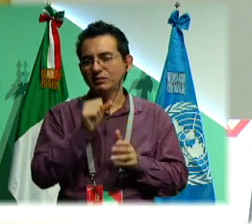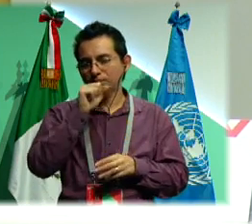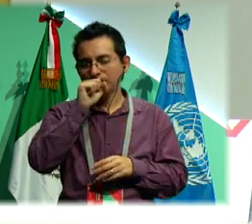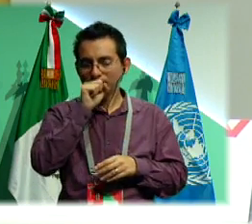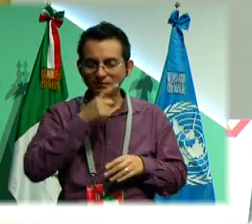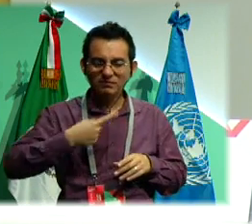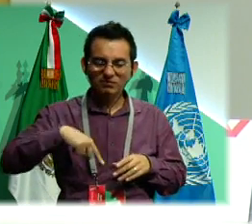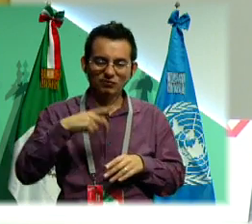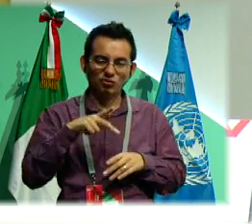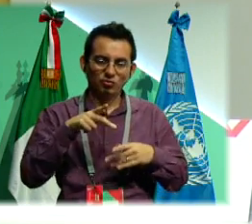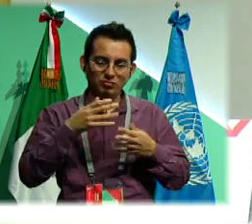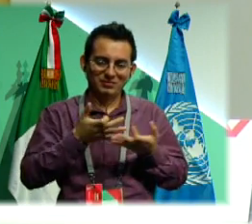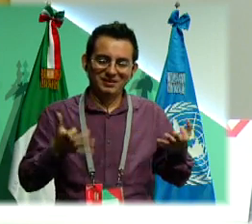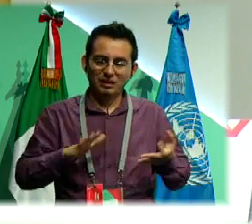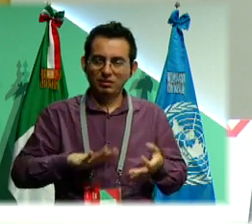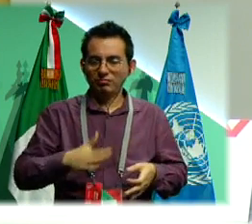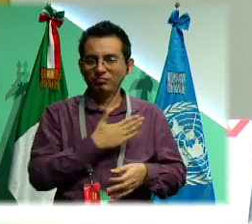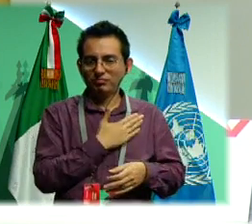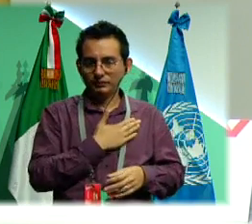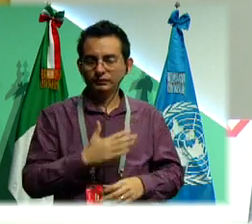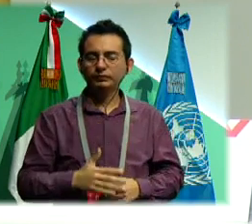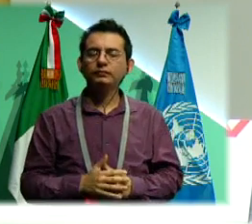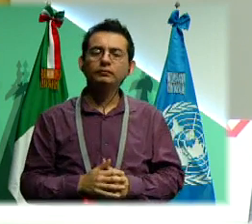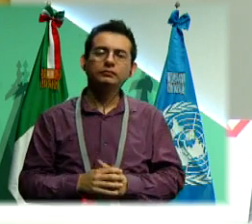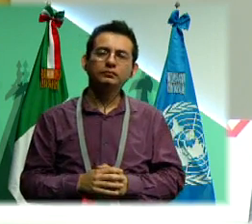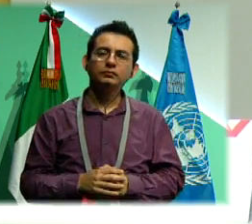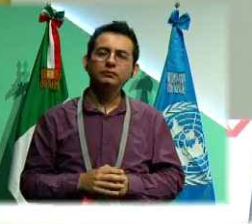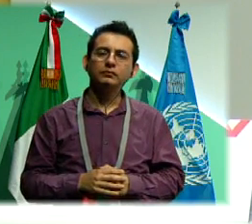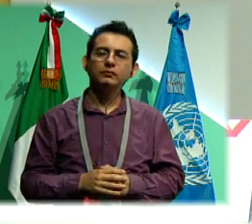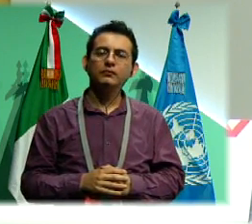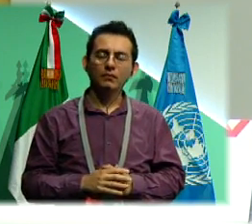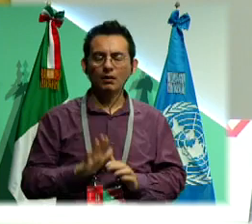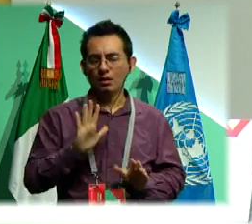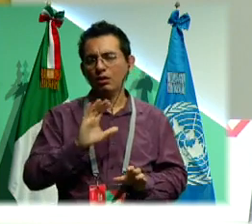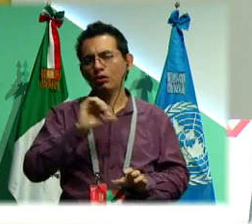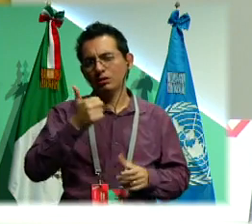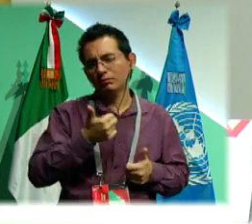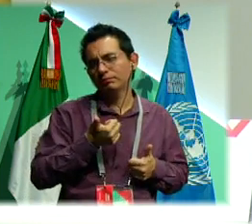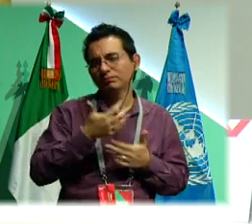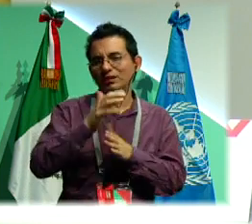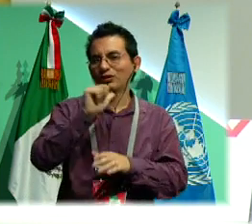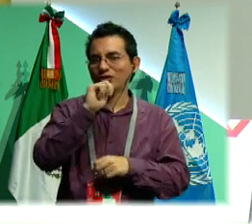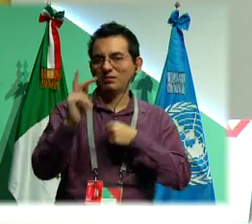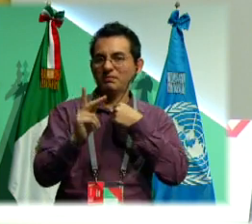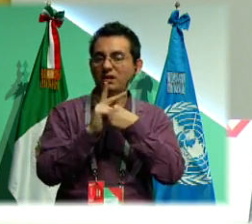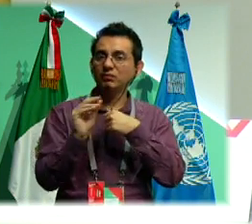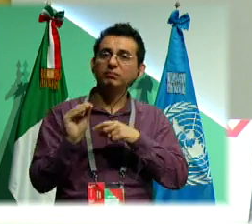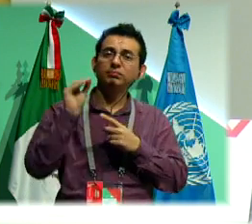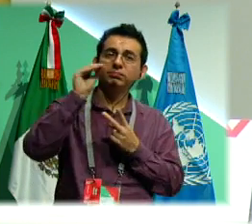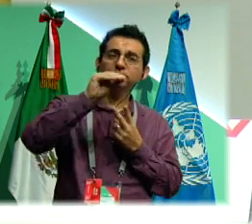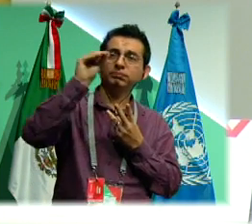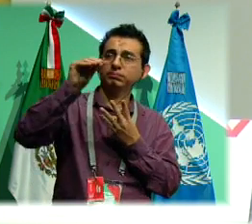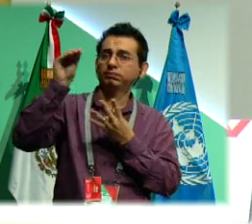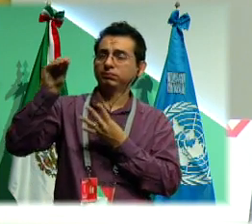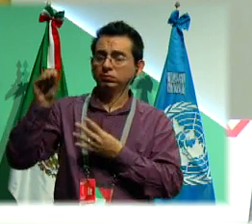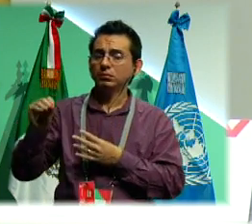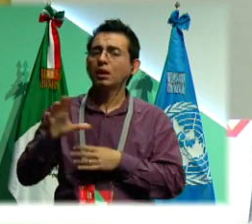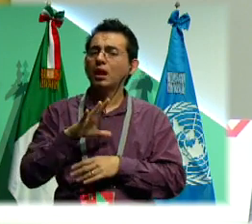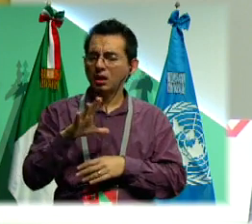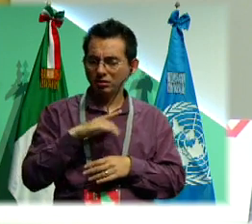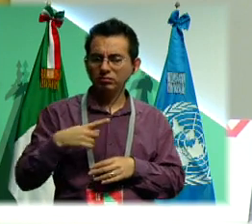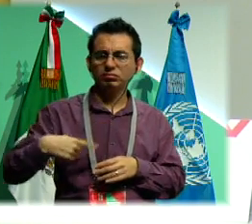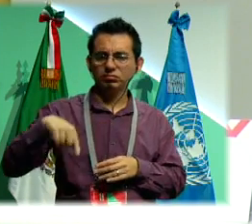qui ont un contenu informatique. Sur les transferts transfrontaliers